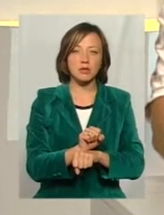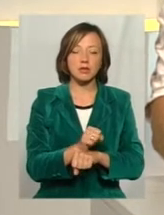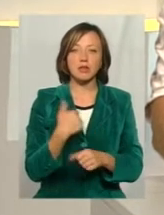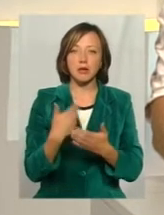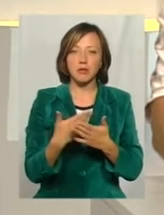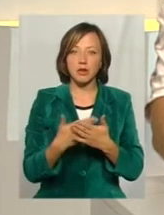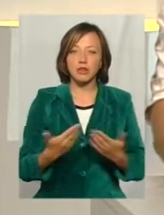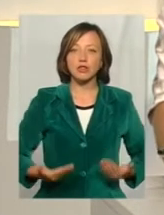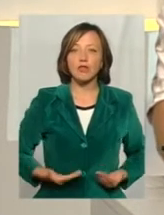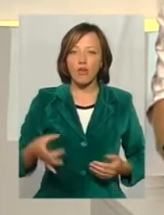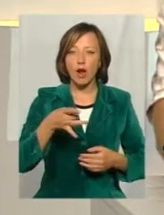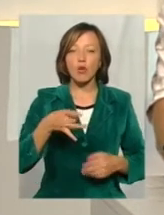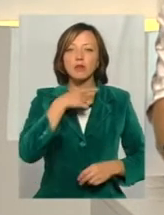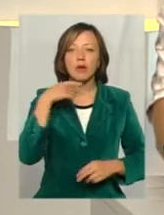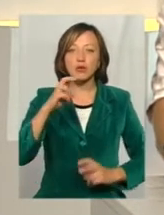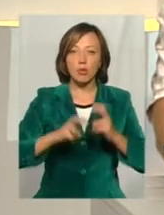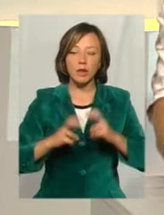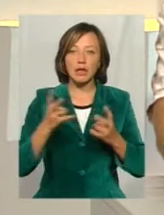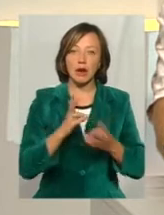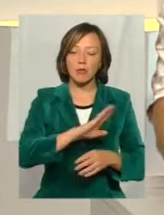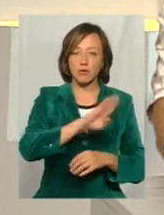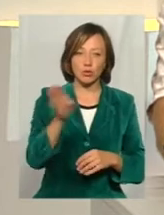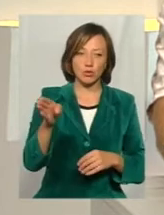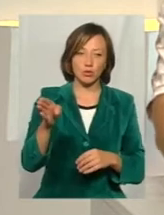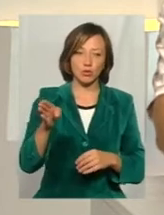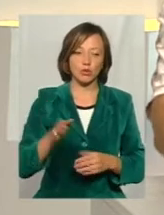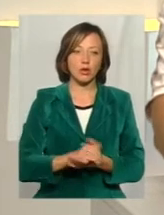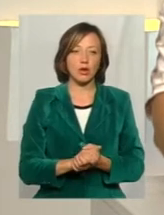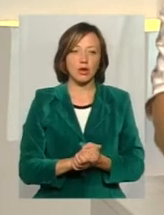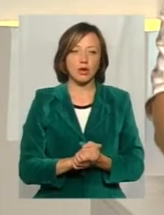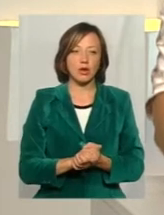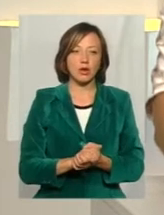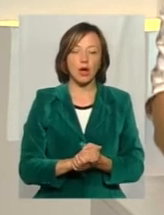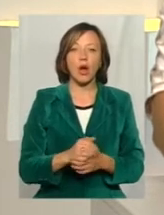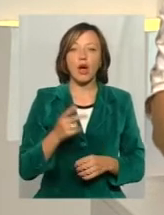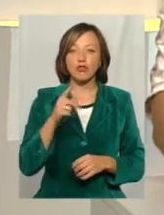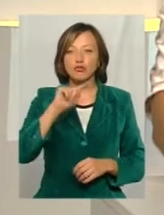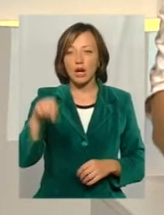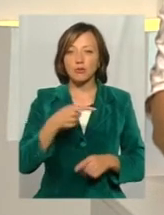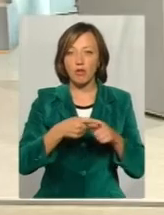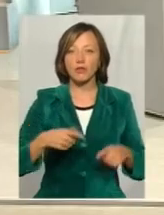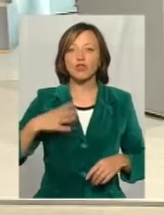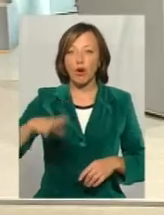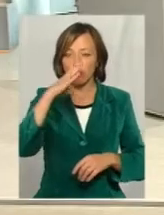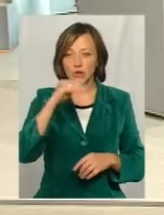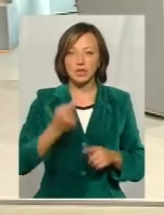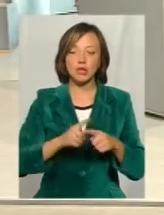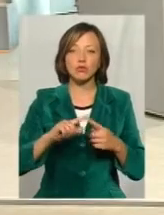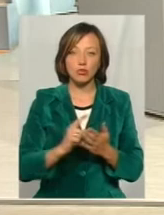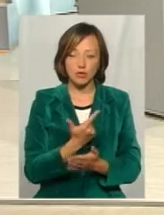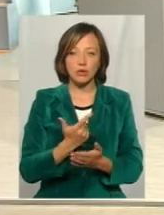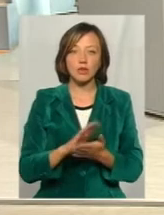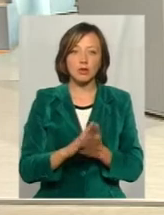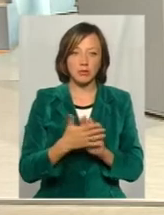наприклад, живу в районі міста комбіната, мені треба в цю сторону їхати. По півтори години можуть люди чекати маршрут. Ну, це знову ж таки ситуація